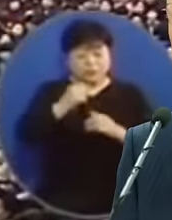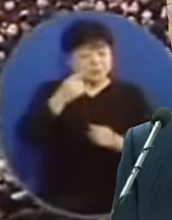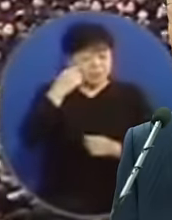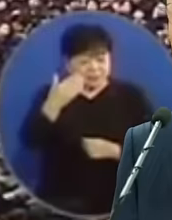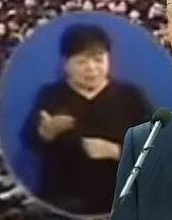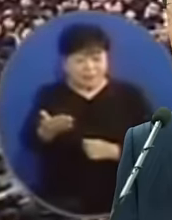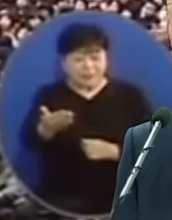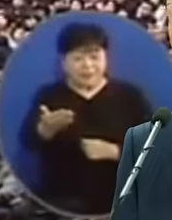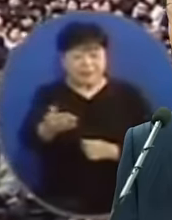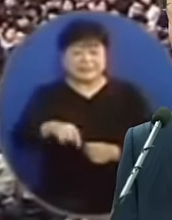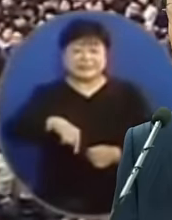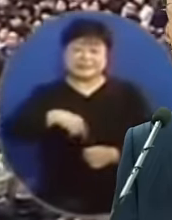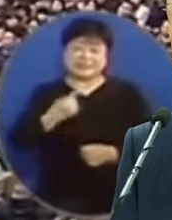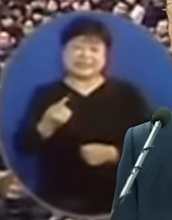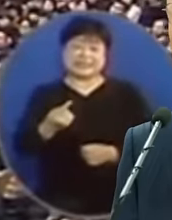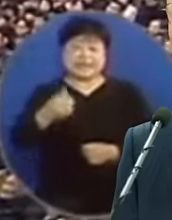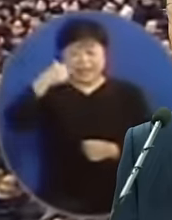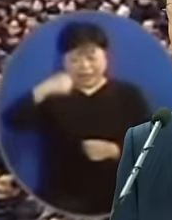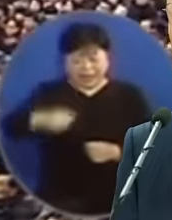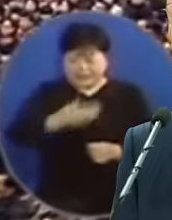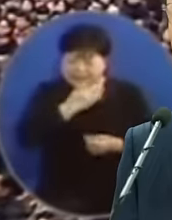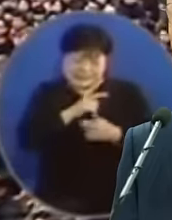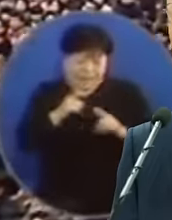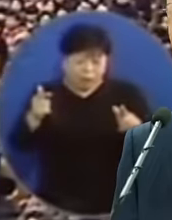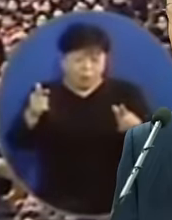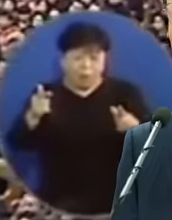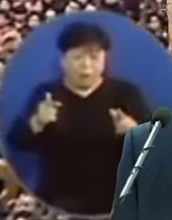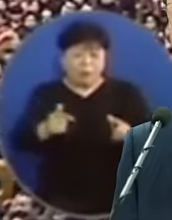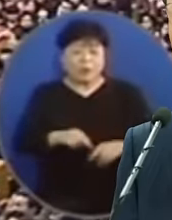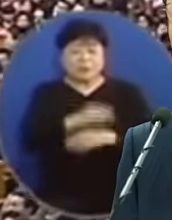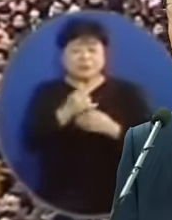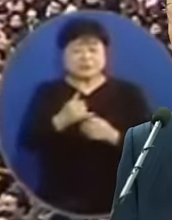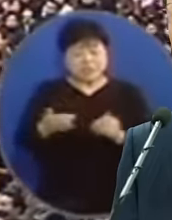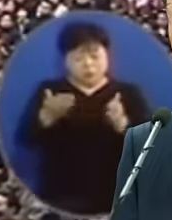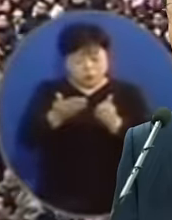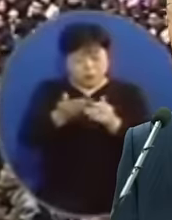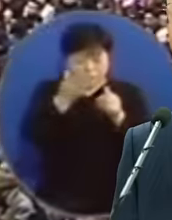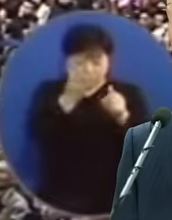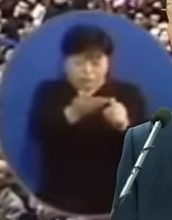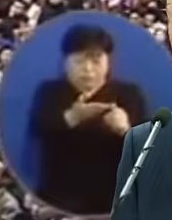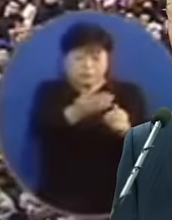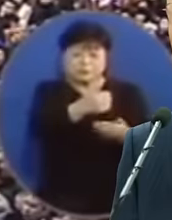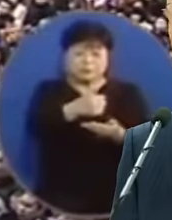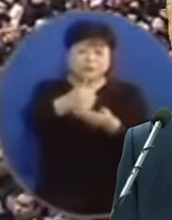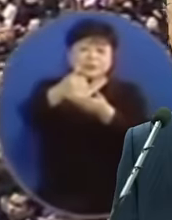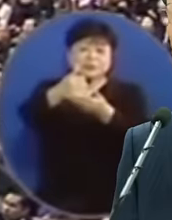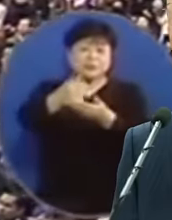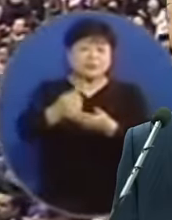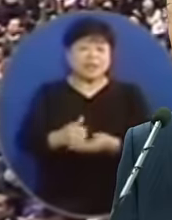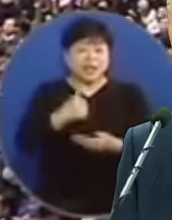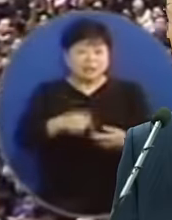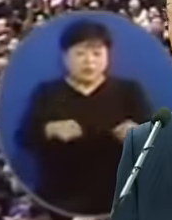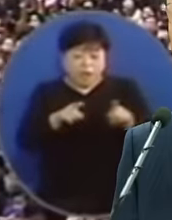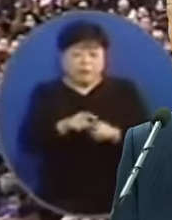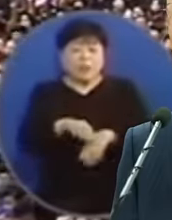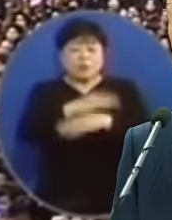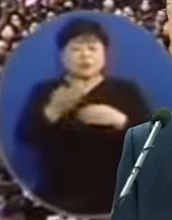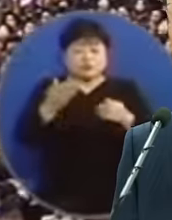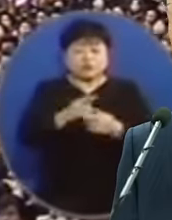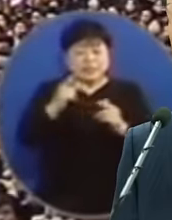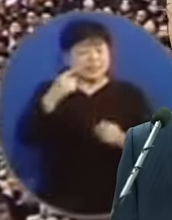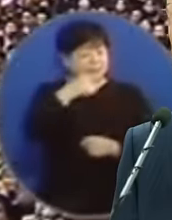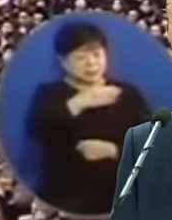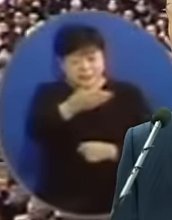대적하리요? 자기를 아들을 아끼지 아니하시고 우리 모든 사람을 위하여 내어주시니가 어찌 그 아들과 함께 모든 것을